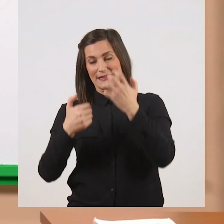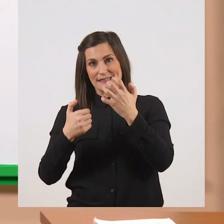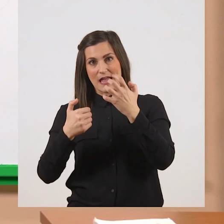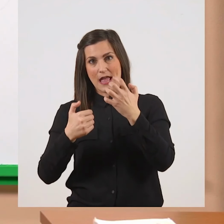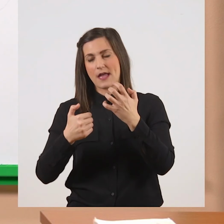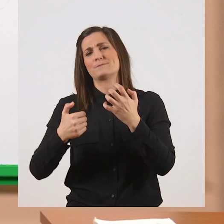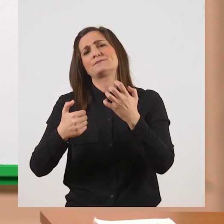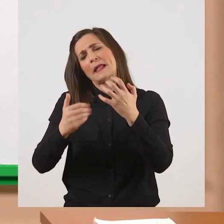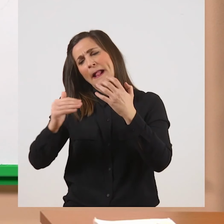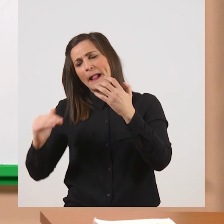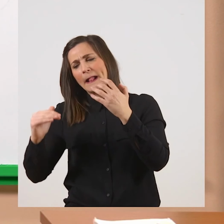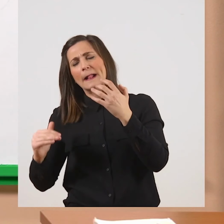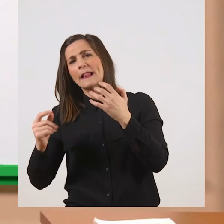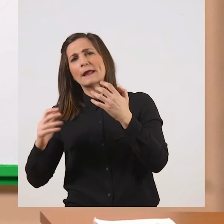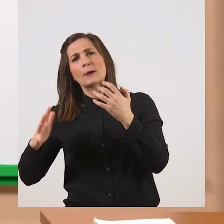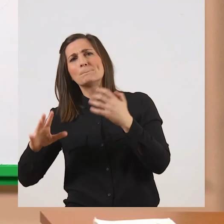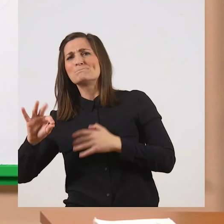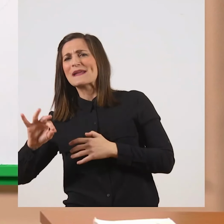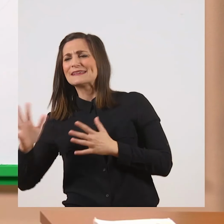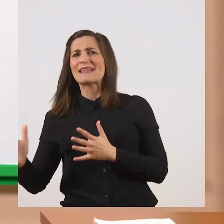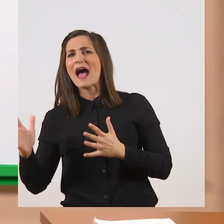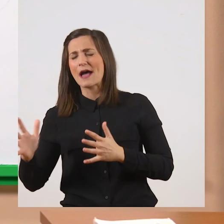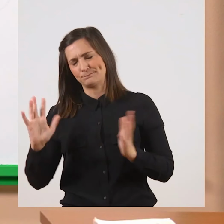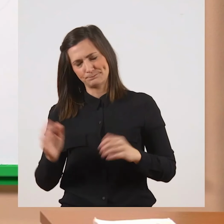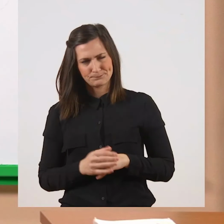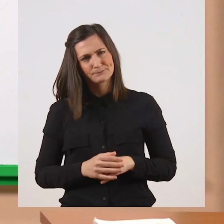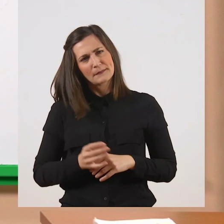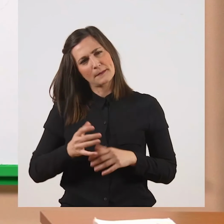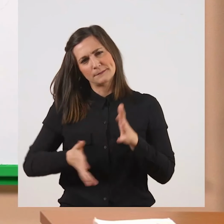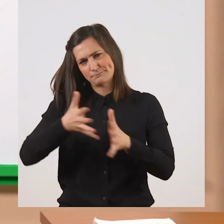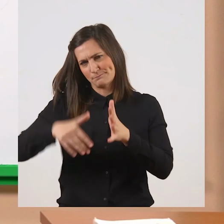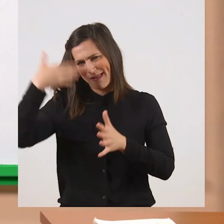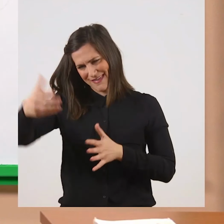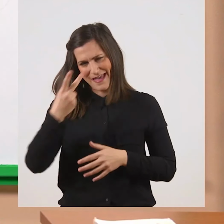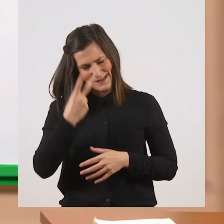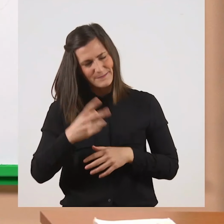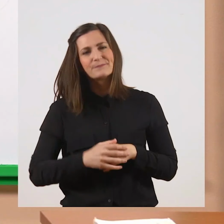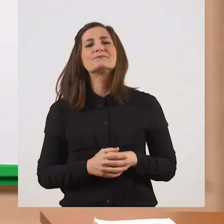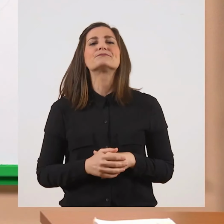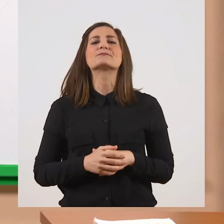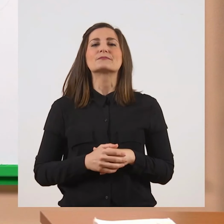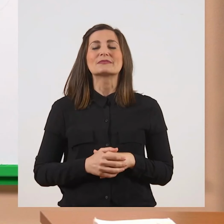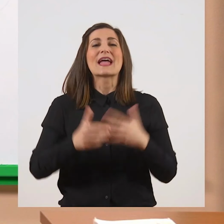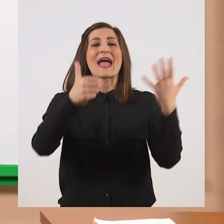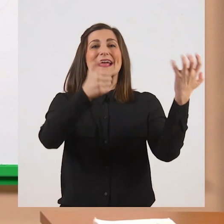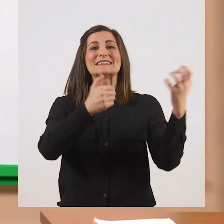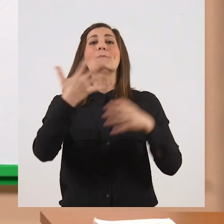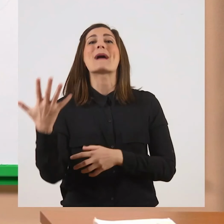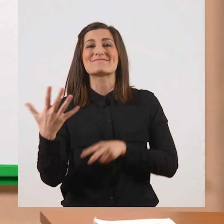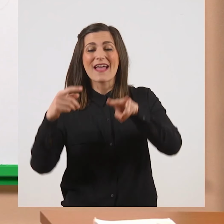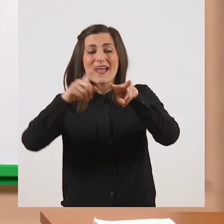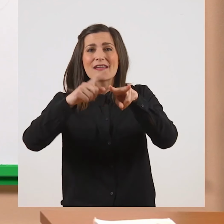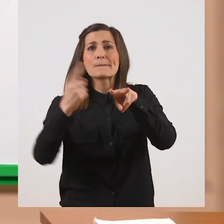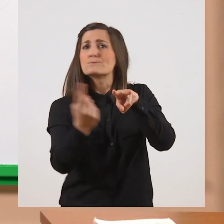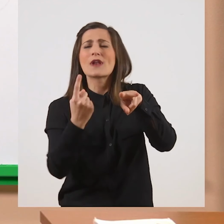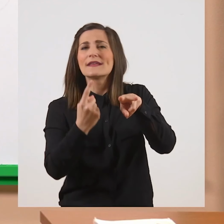θα κατέβω και λίγο πιο κάτω σε κάτι άλλο, 50 κάτι, δεν το λέω. Λοιπόν, κοιτάζω τις μονάδες μου, είναι 5.